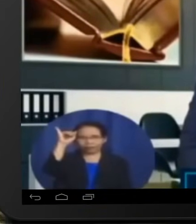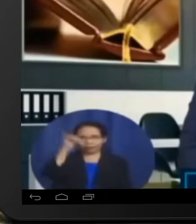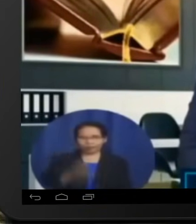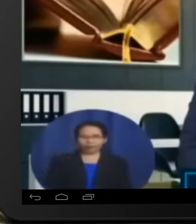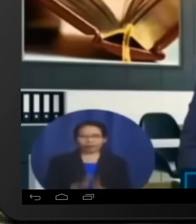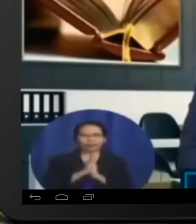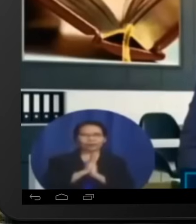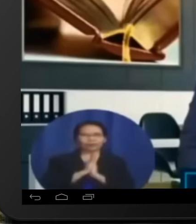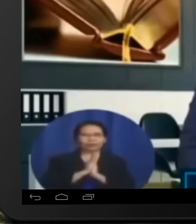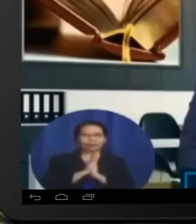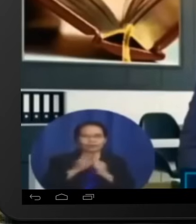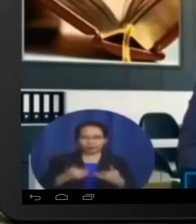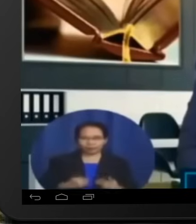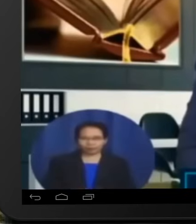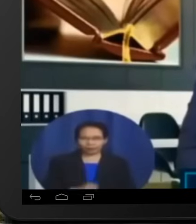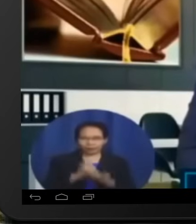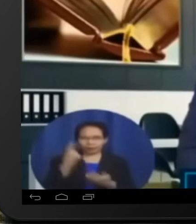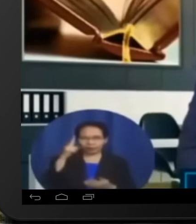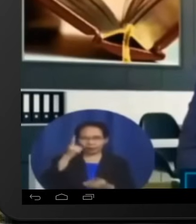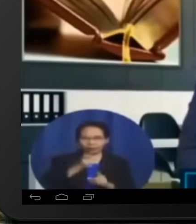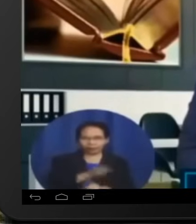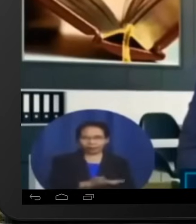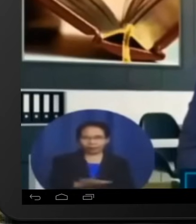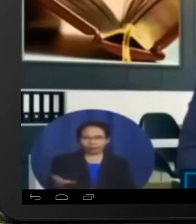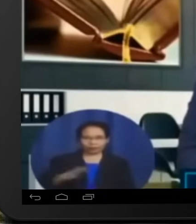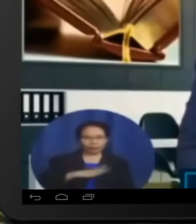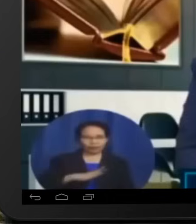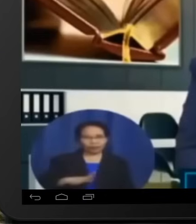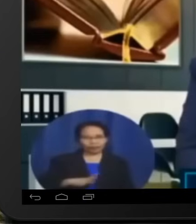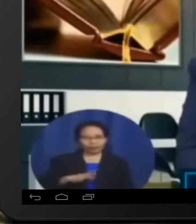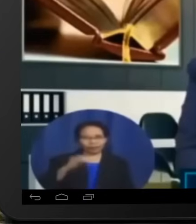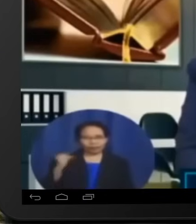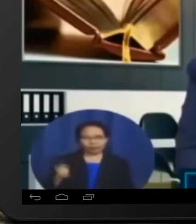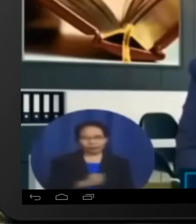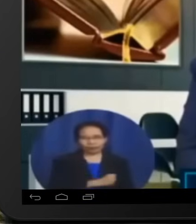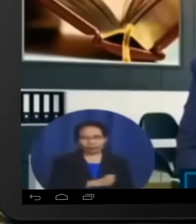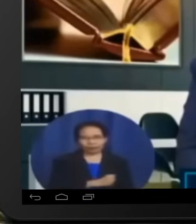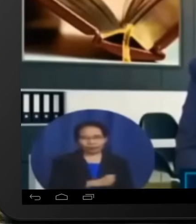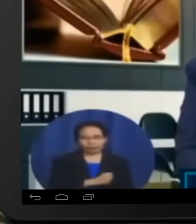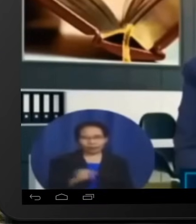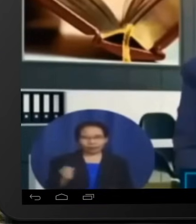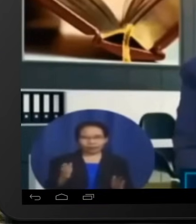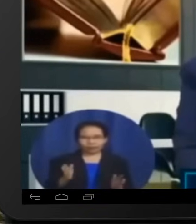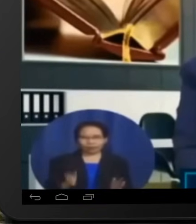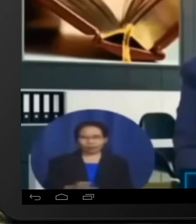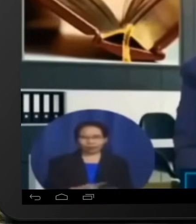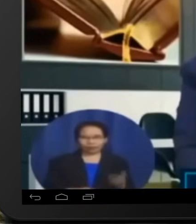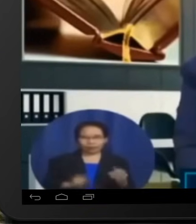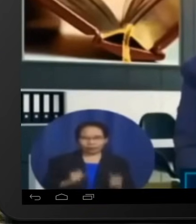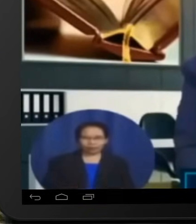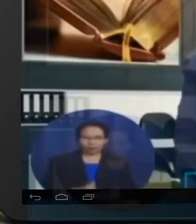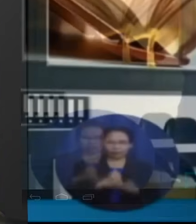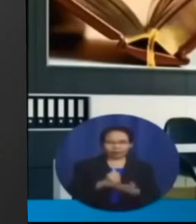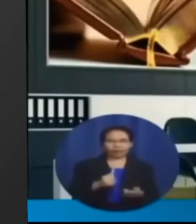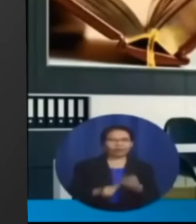sana ako ng tulong sa'yo eh. O sige po, ako, senador. Kung ano maitutulong ko,